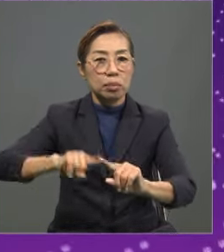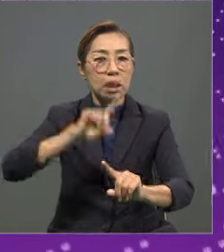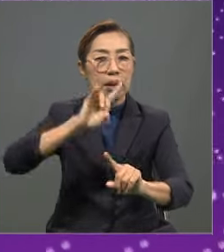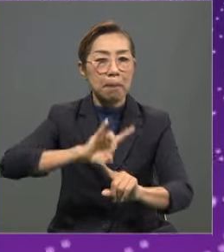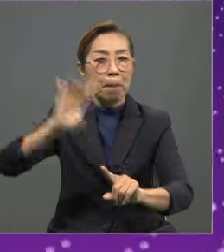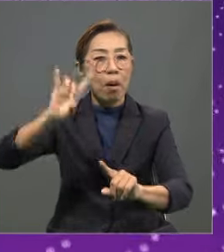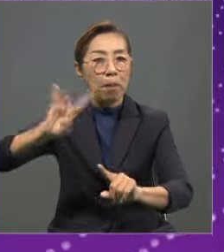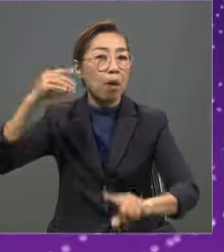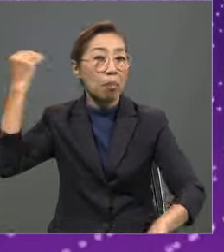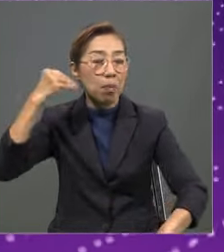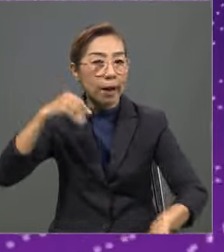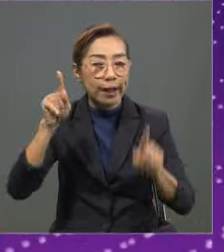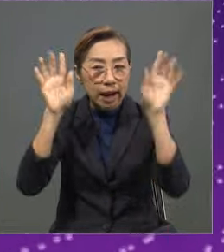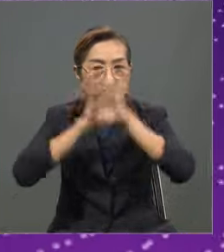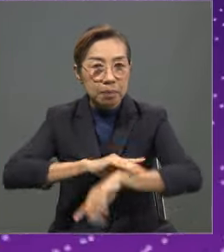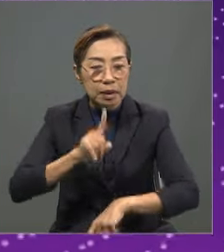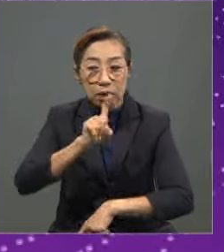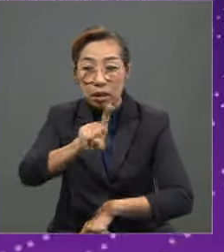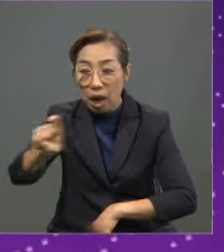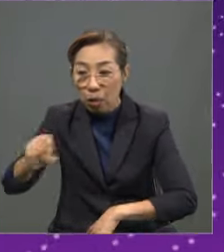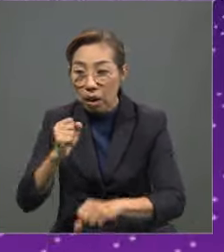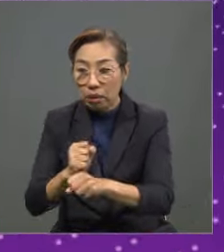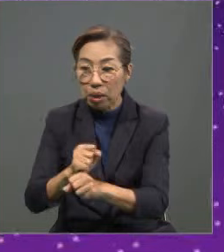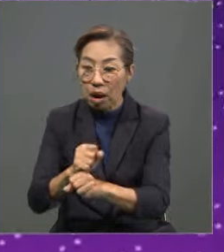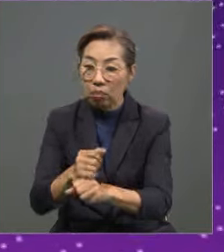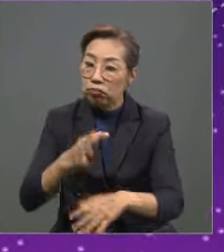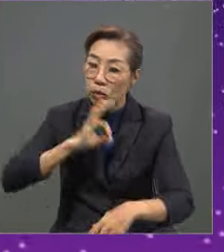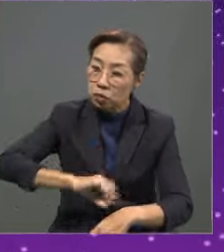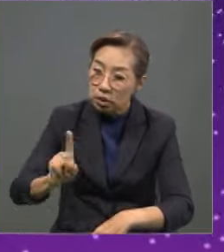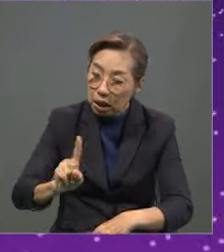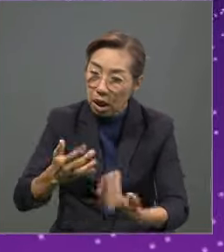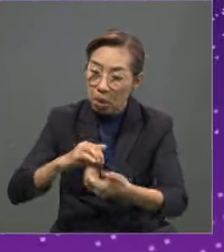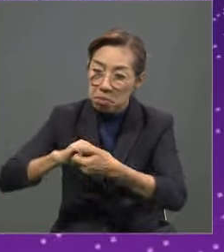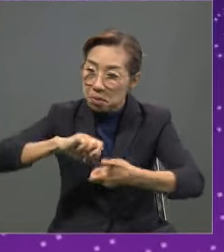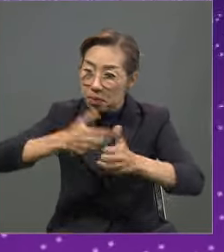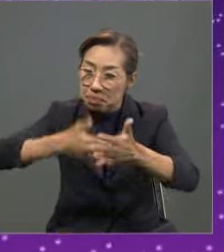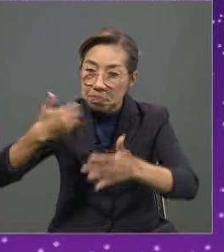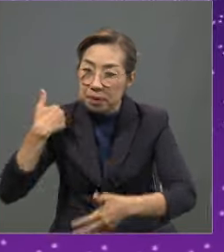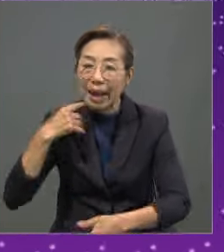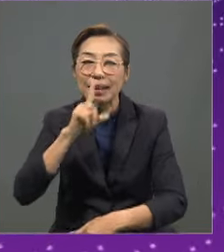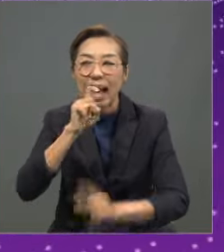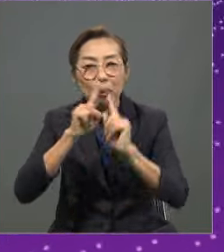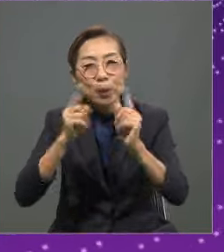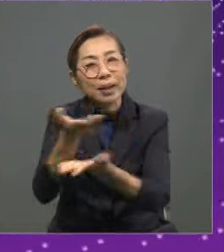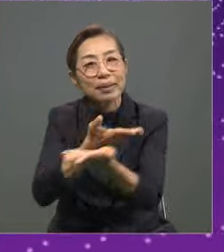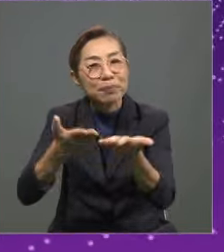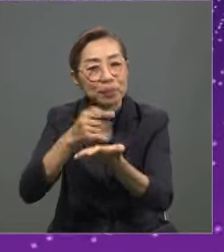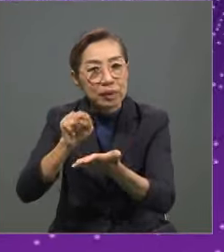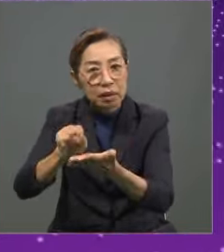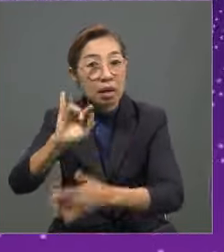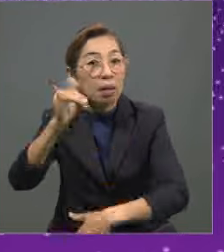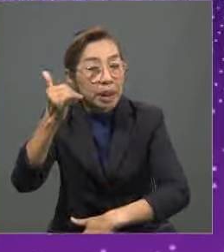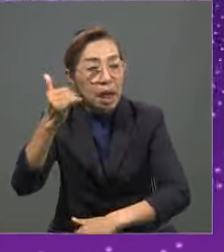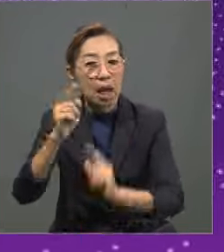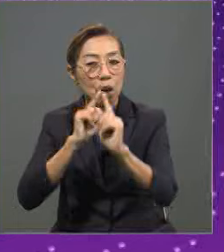นะคะเพื่อที่จะไปสอบถามกันสิว่าเอ๊ะทำงานผ่านร่วมกันมาเนี่ยเป็นยังไงบ้างมีอะไรติดขัดเป็นพิเศษหรือเปล่านะคะแล้วก็อาจจะมีการ